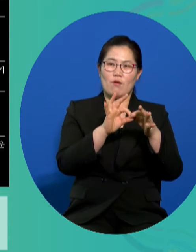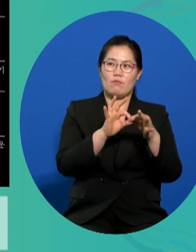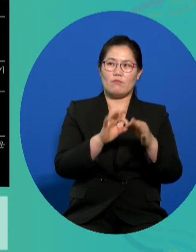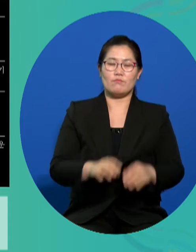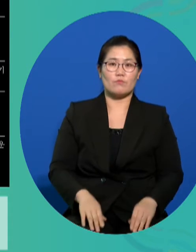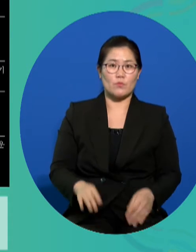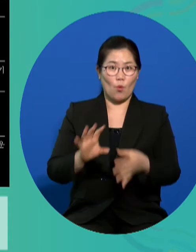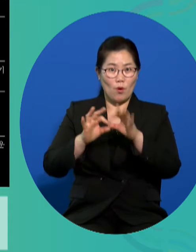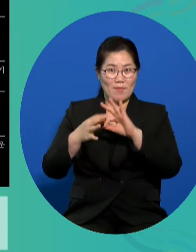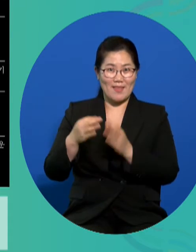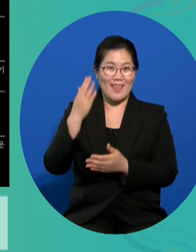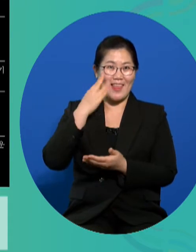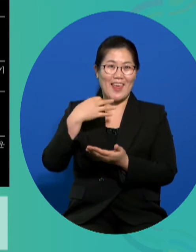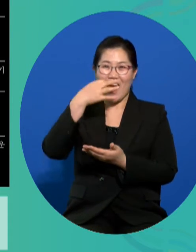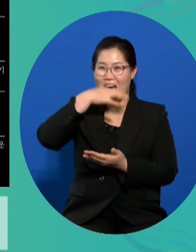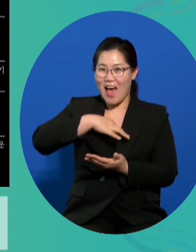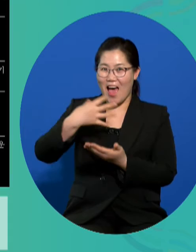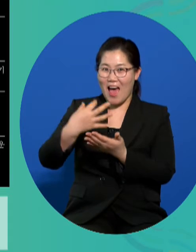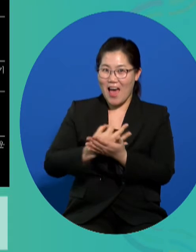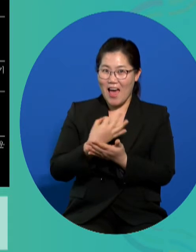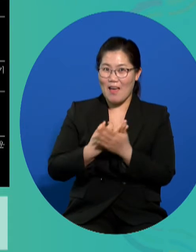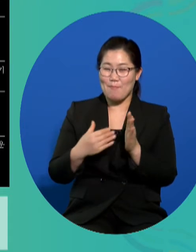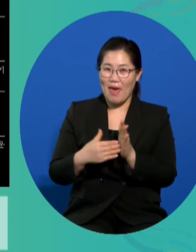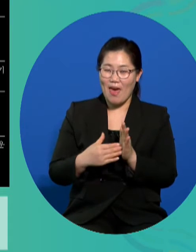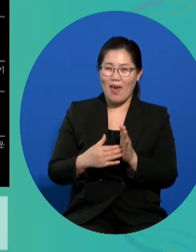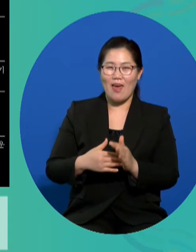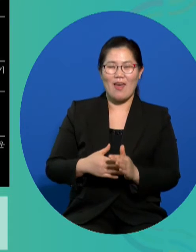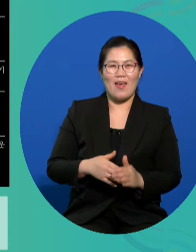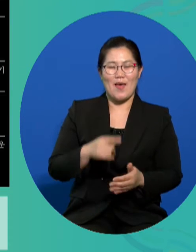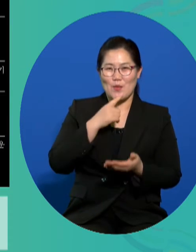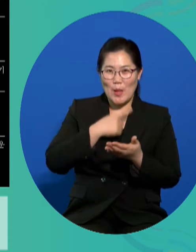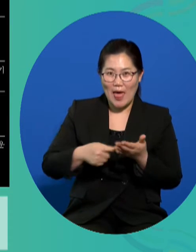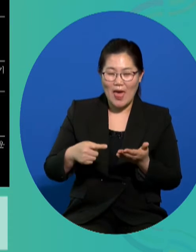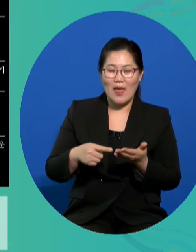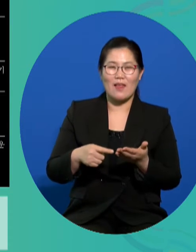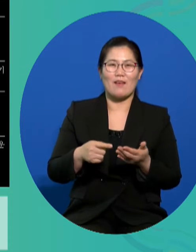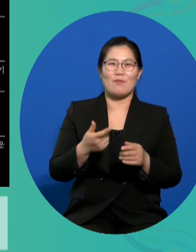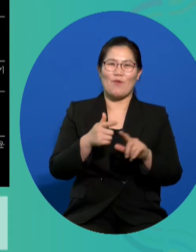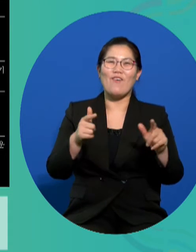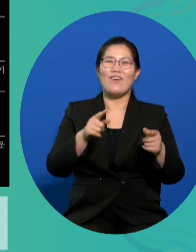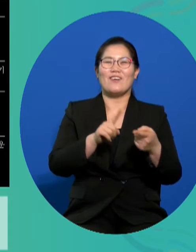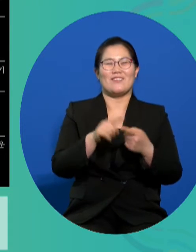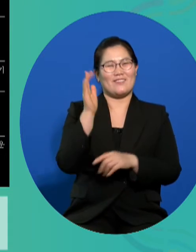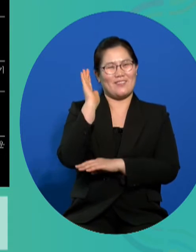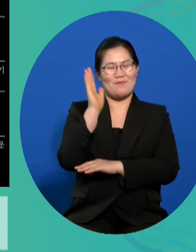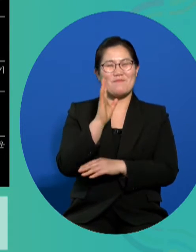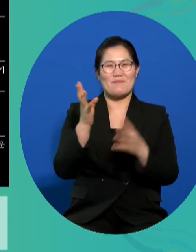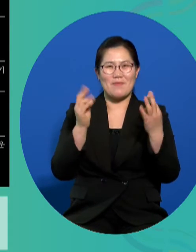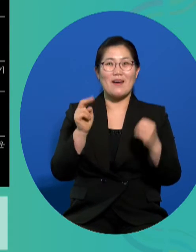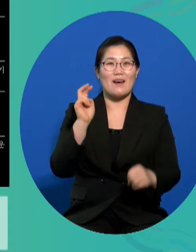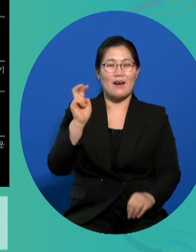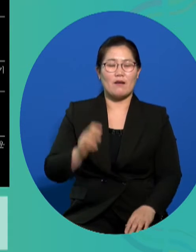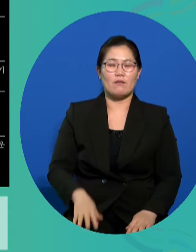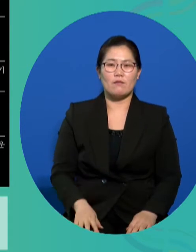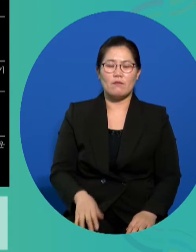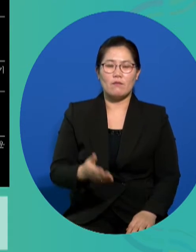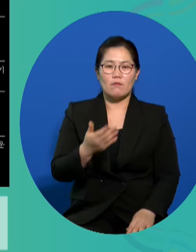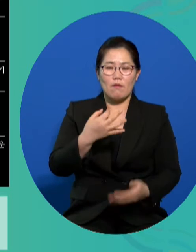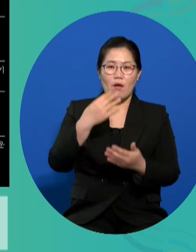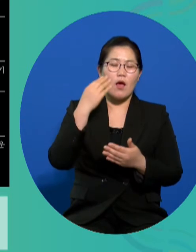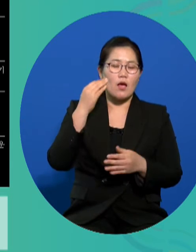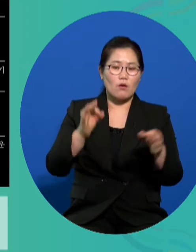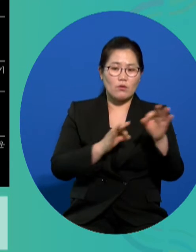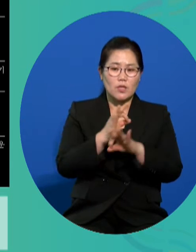성공했냐, 실패했냐, 그것도 조금 이따 나중에 이제 데이터로 보여드리겠지만, 성공과 실패, 이게